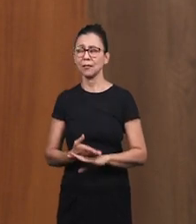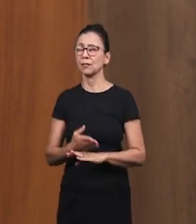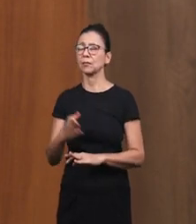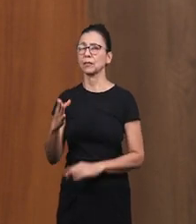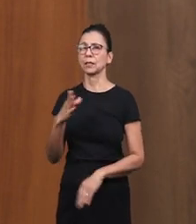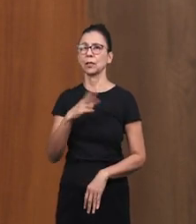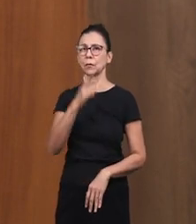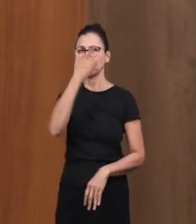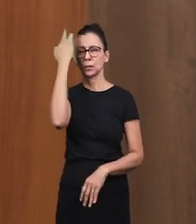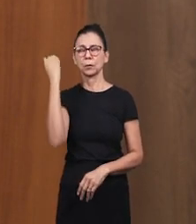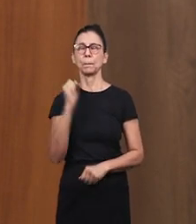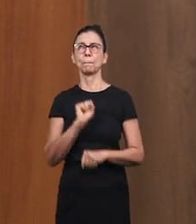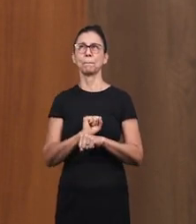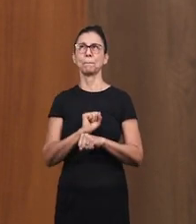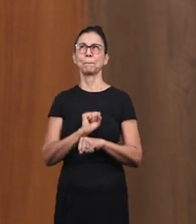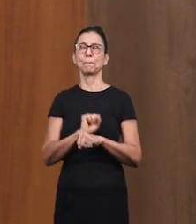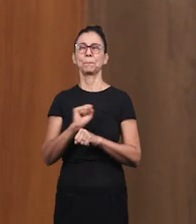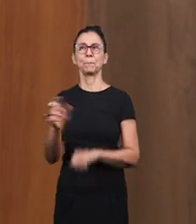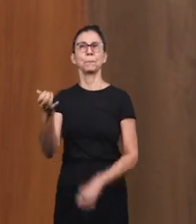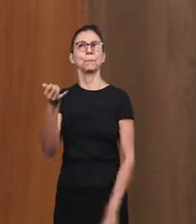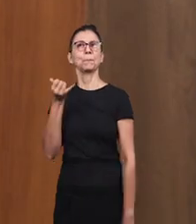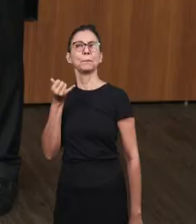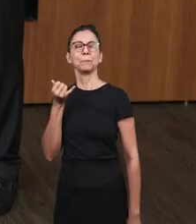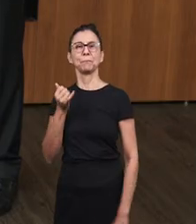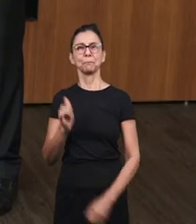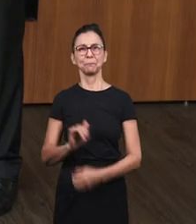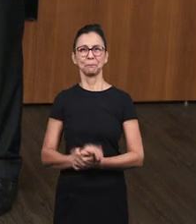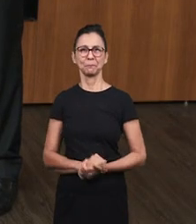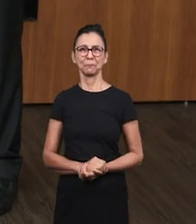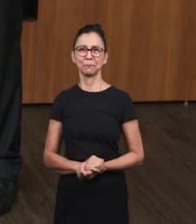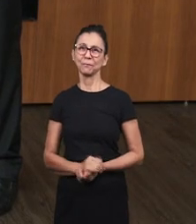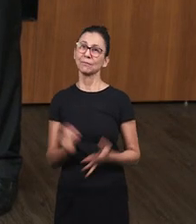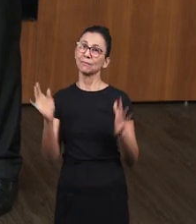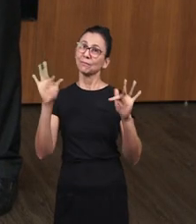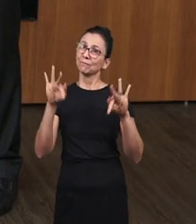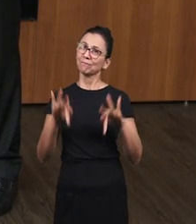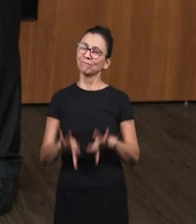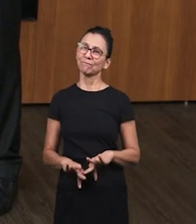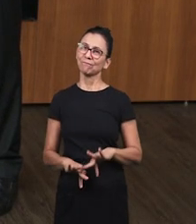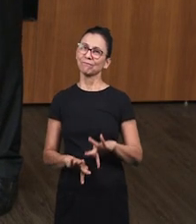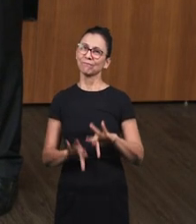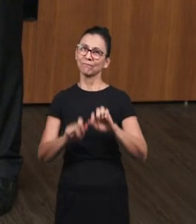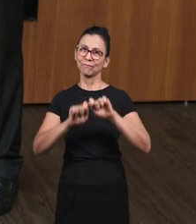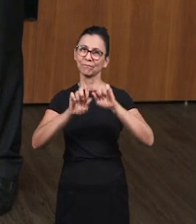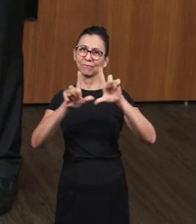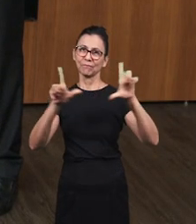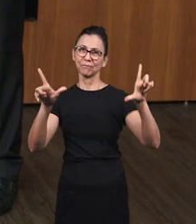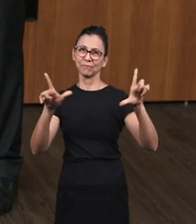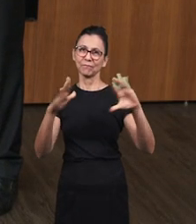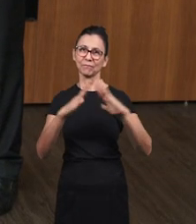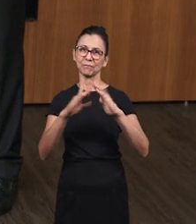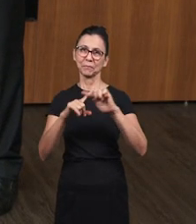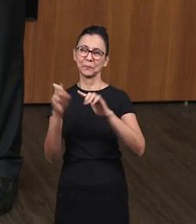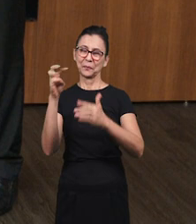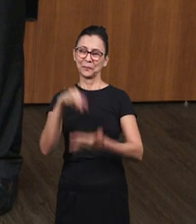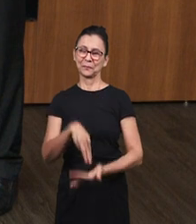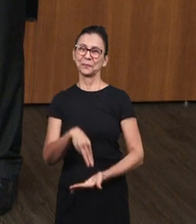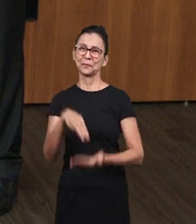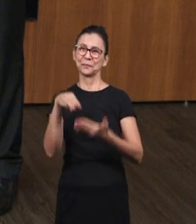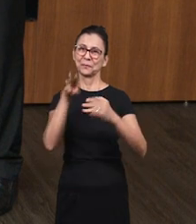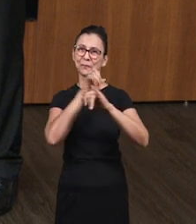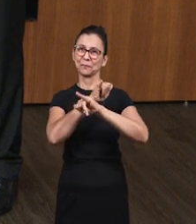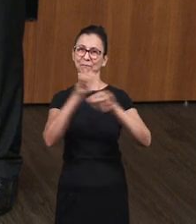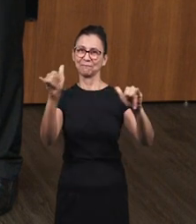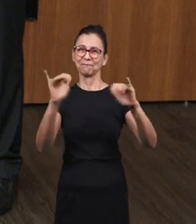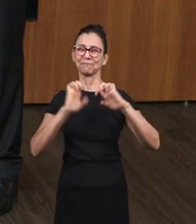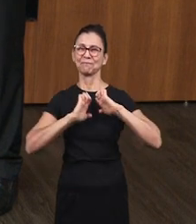par jour. Il y aura quelqu'un pour vous répondre. Et ainsi, nous arrivons à la fin de cette édition de la programmation de